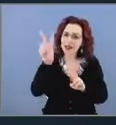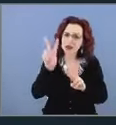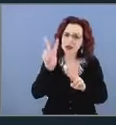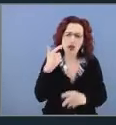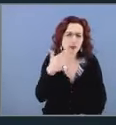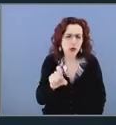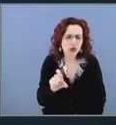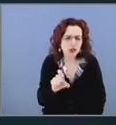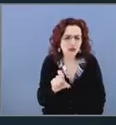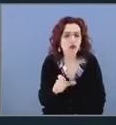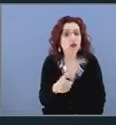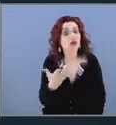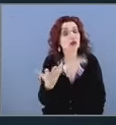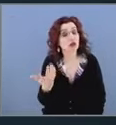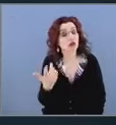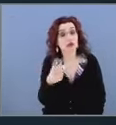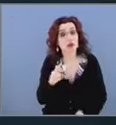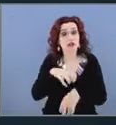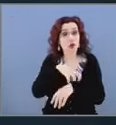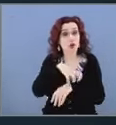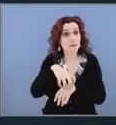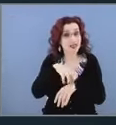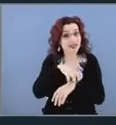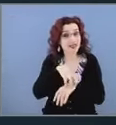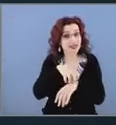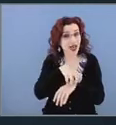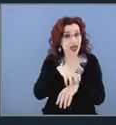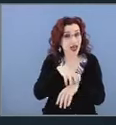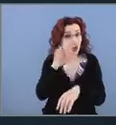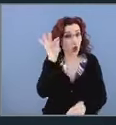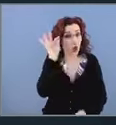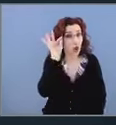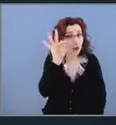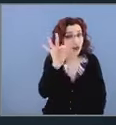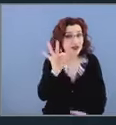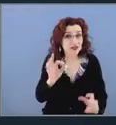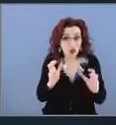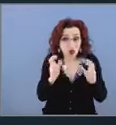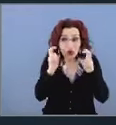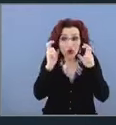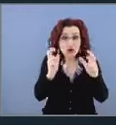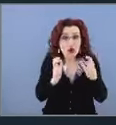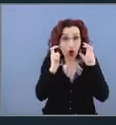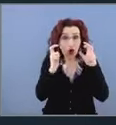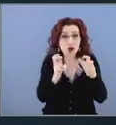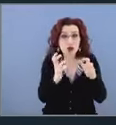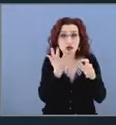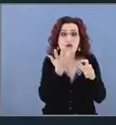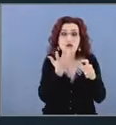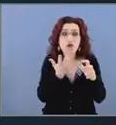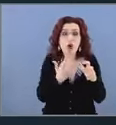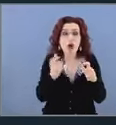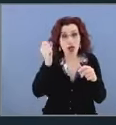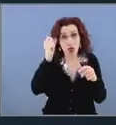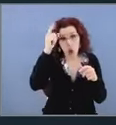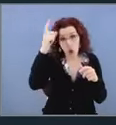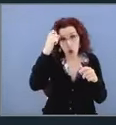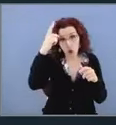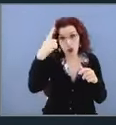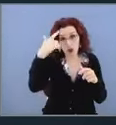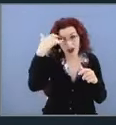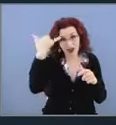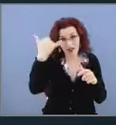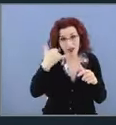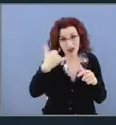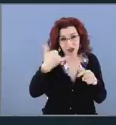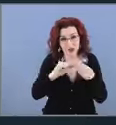quello di rendere più diffusa la cultura dell'intelligenza artificiale e della digitalizzazione anche